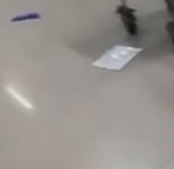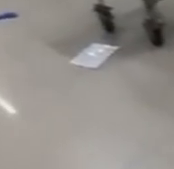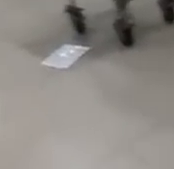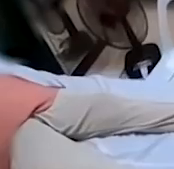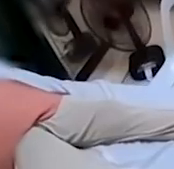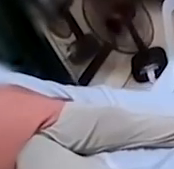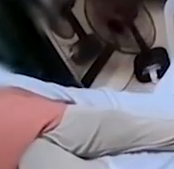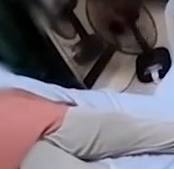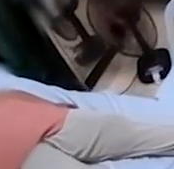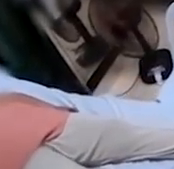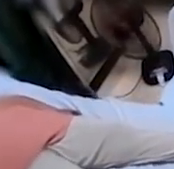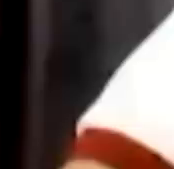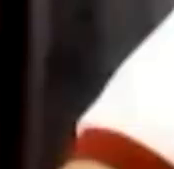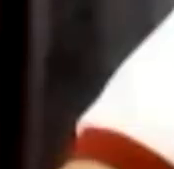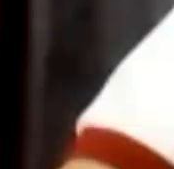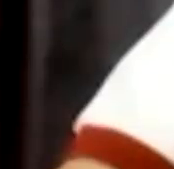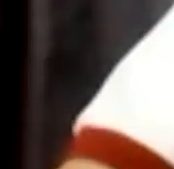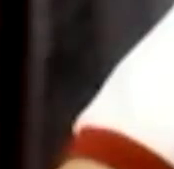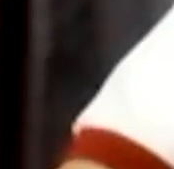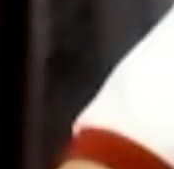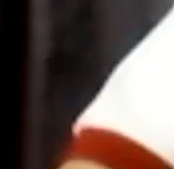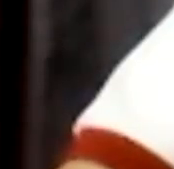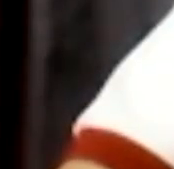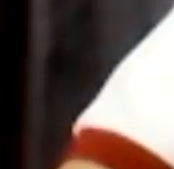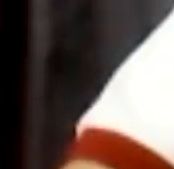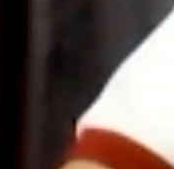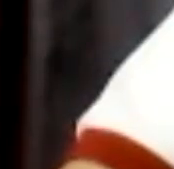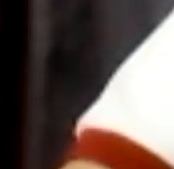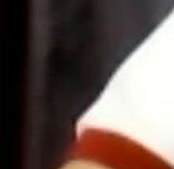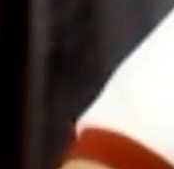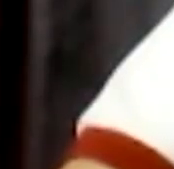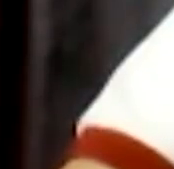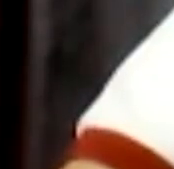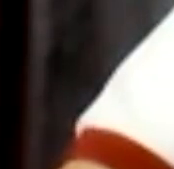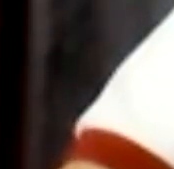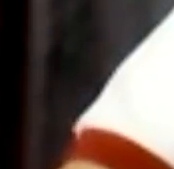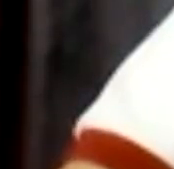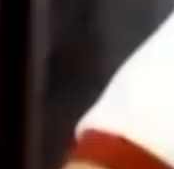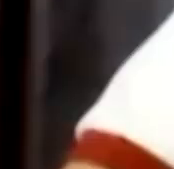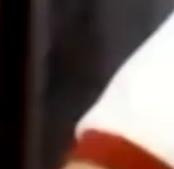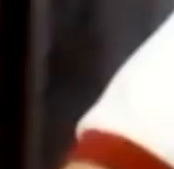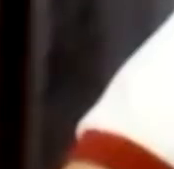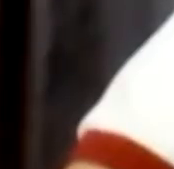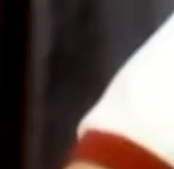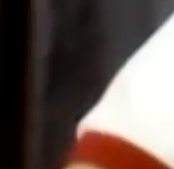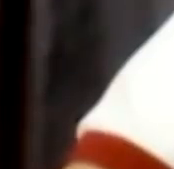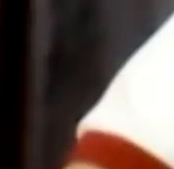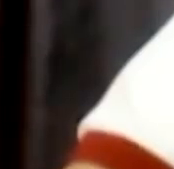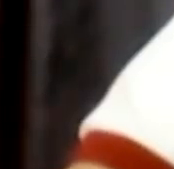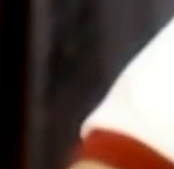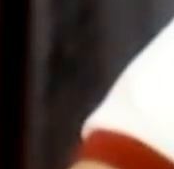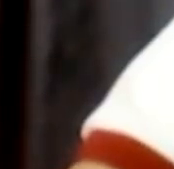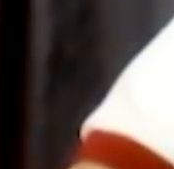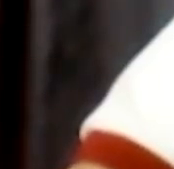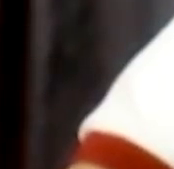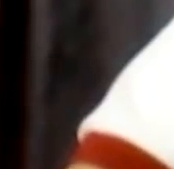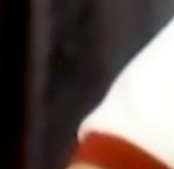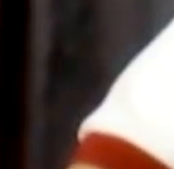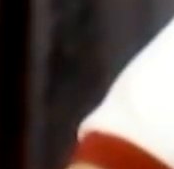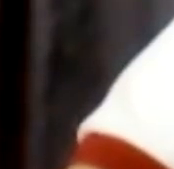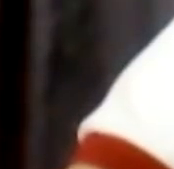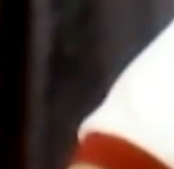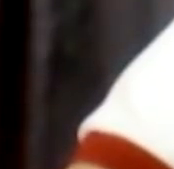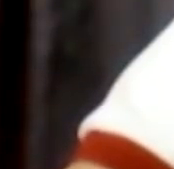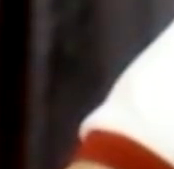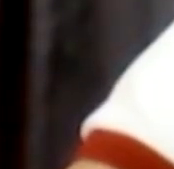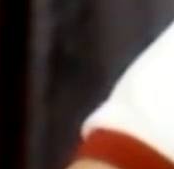nang tinatanggap ng health workers. Noong Bayanihan 2, meron tayong SRA na 5,000, meron tayong